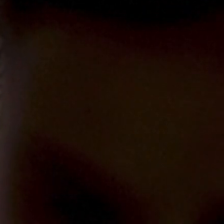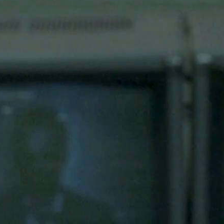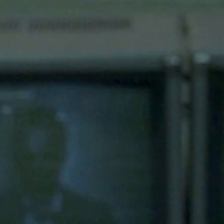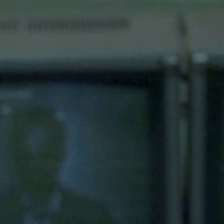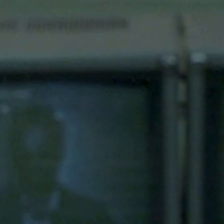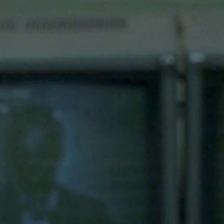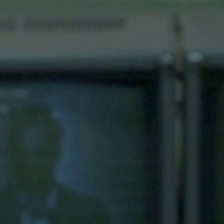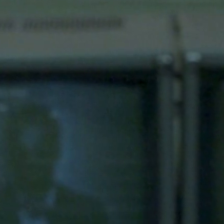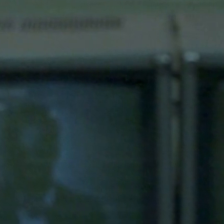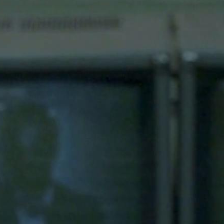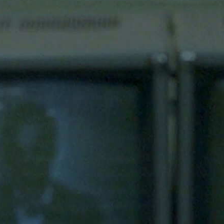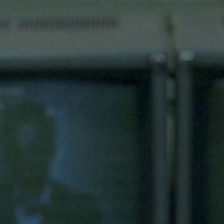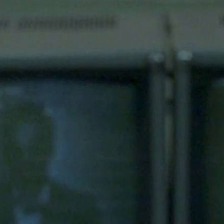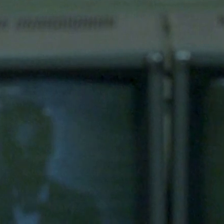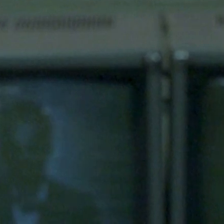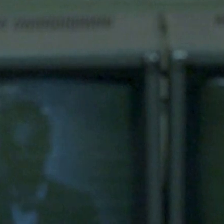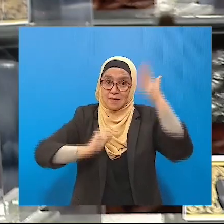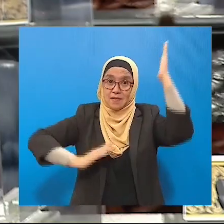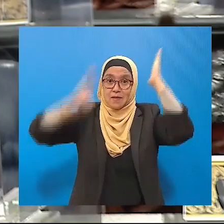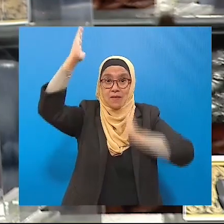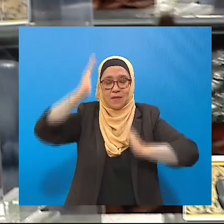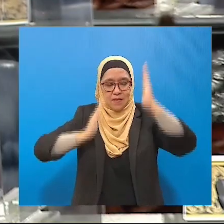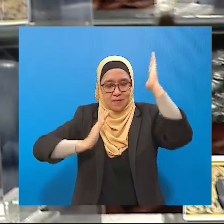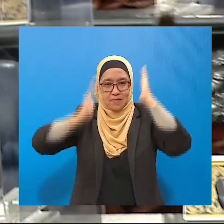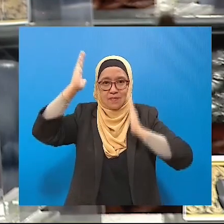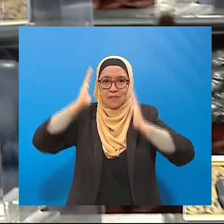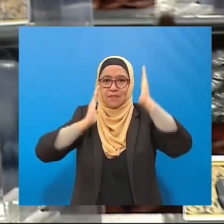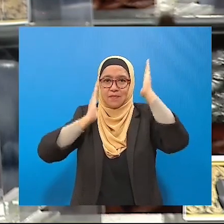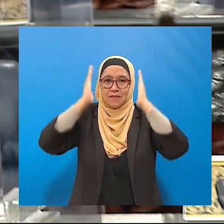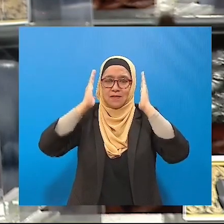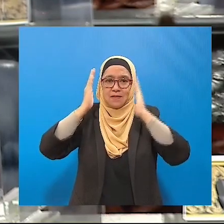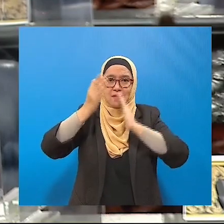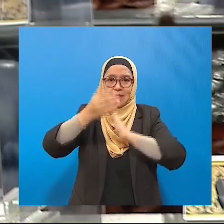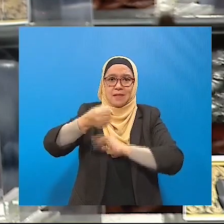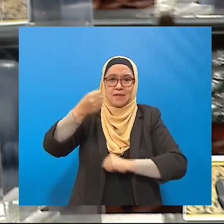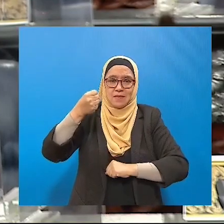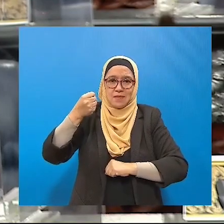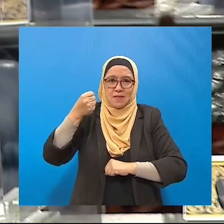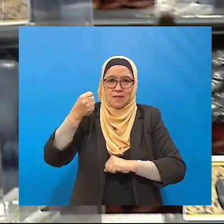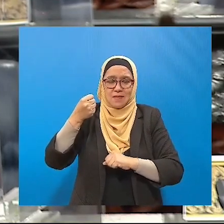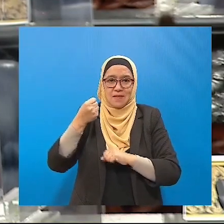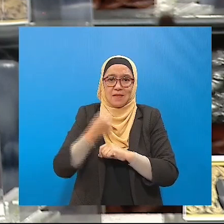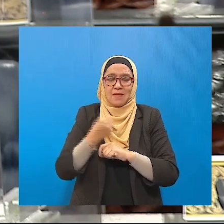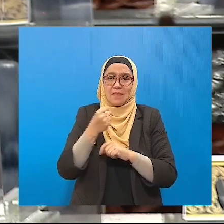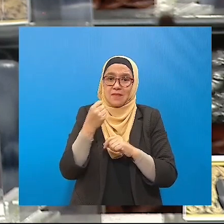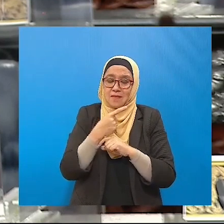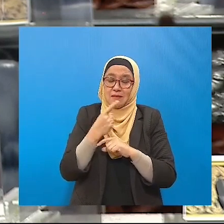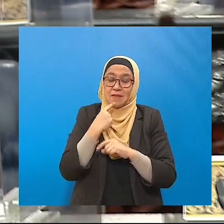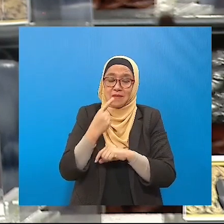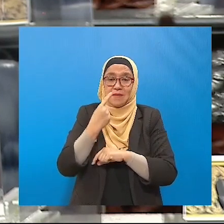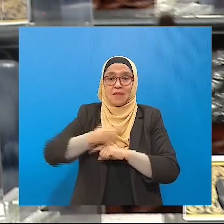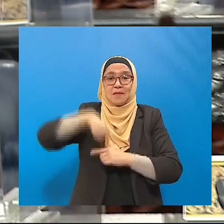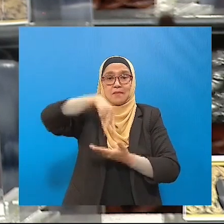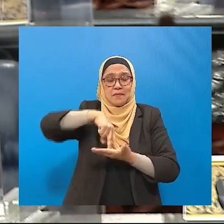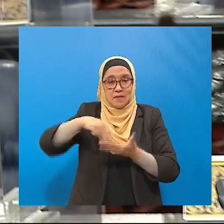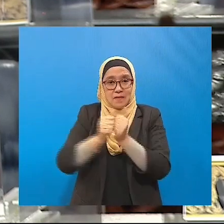Ketiga, Malaysia sentiasa berpegang bahawa kerajaan di Kabul itu mestilah berdasarkan pendekatan